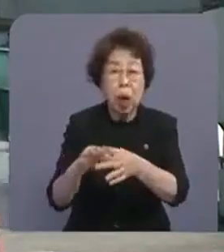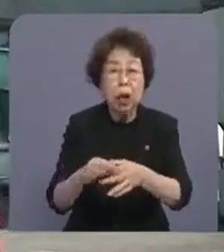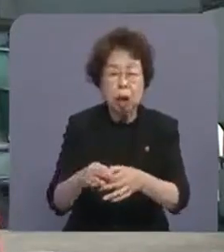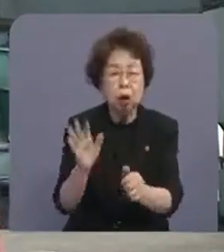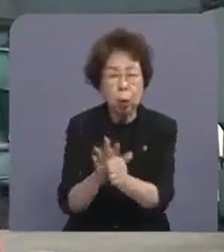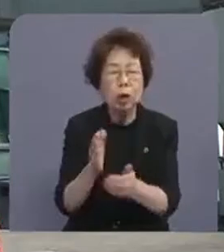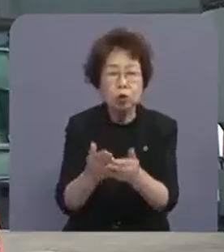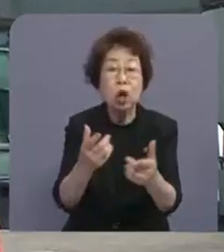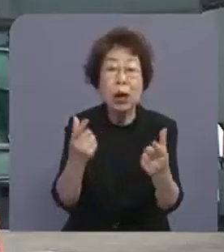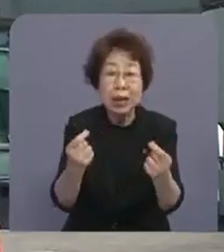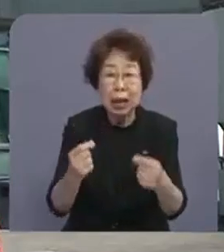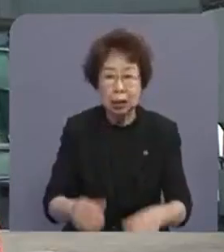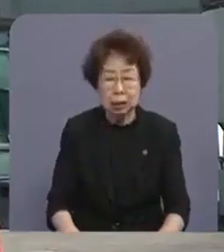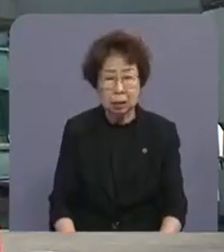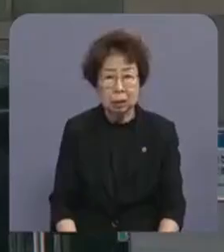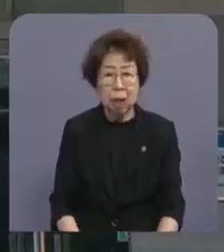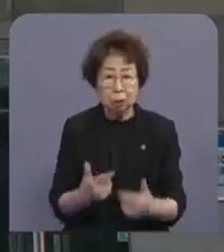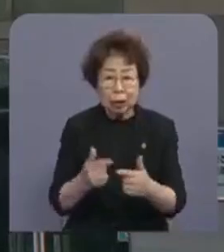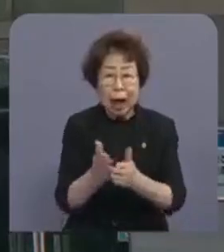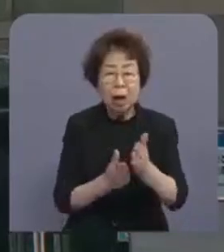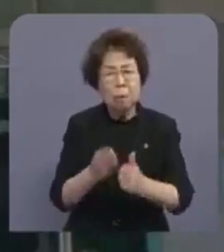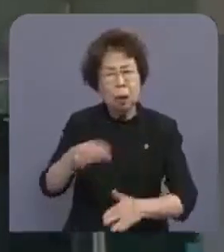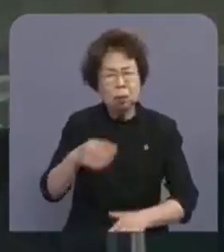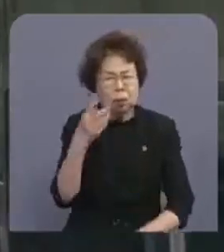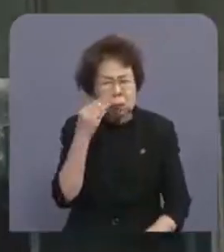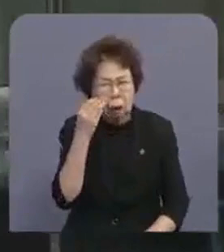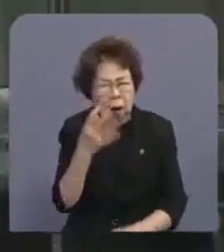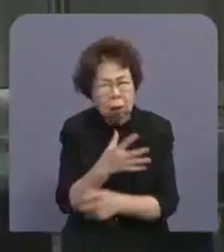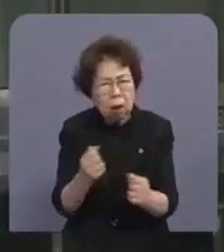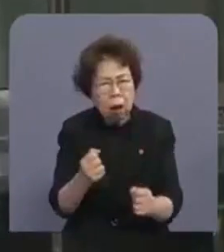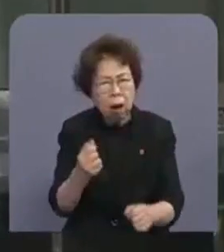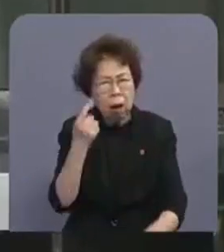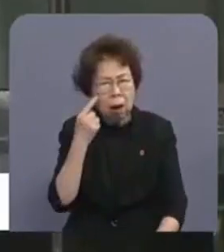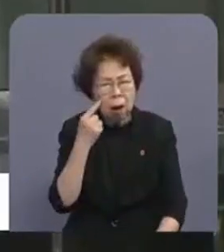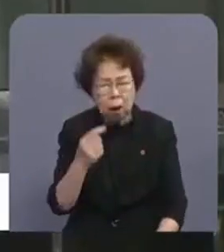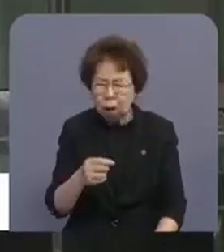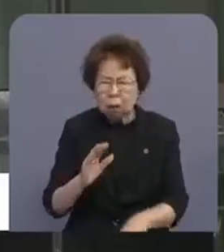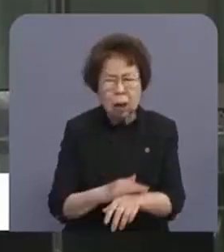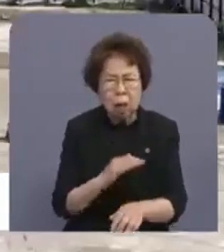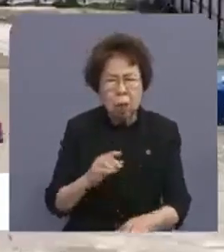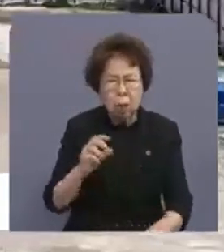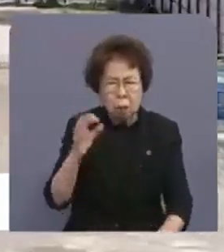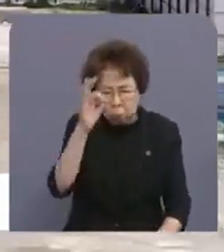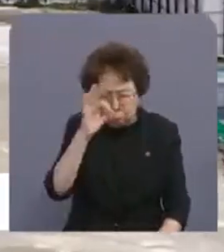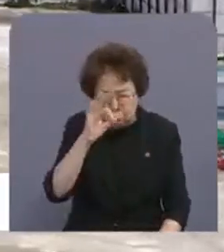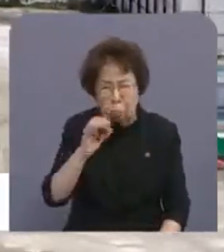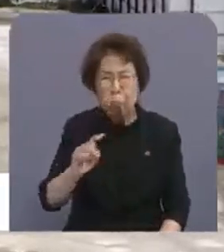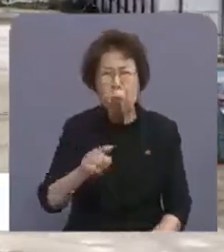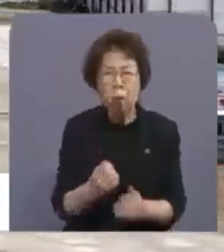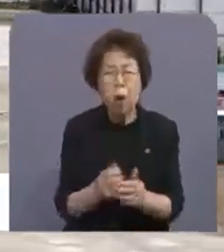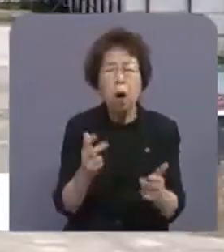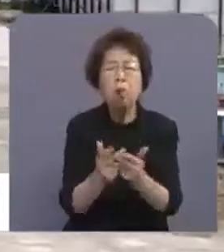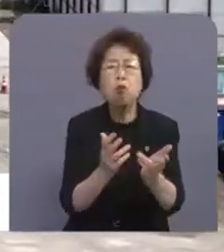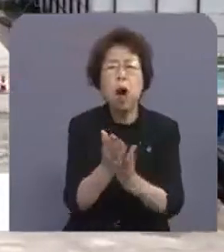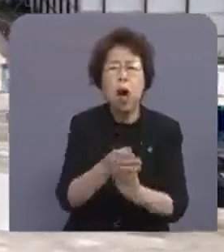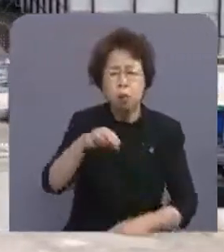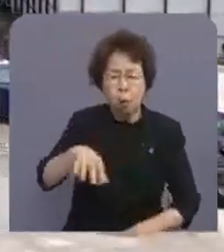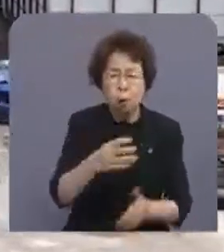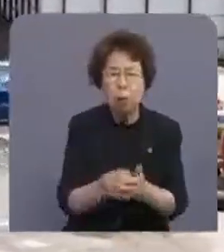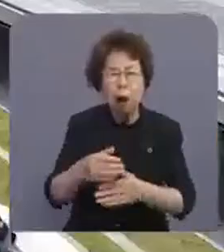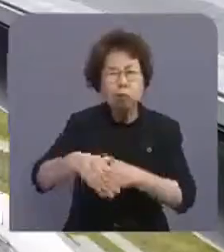꼴입니다. 부산항만공사의 수상한 계약 체결과 부실한 사업 관리가 북한 관문부터